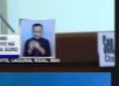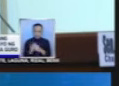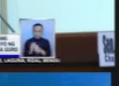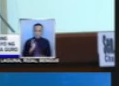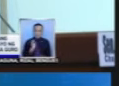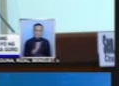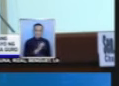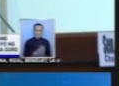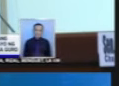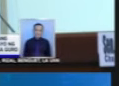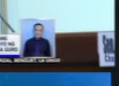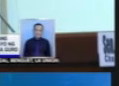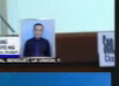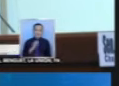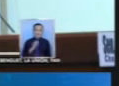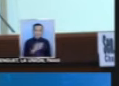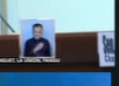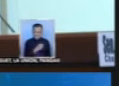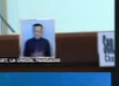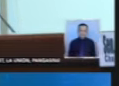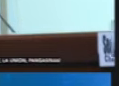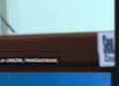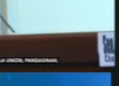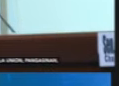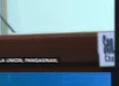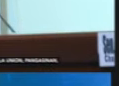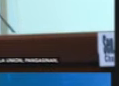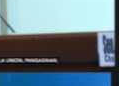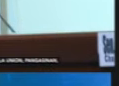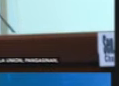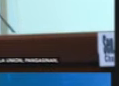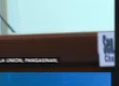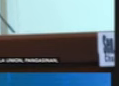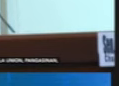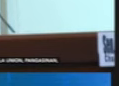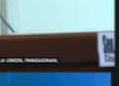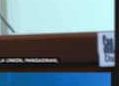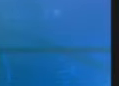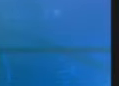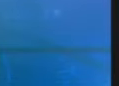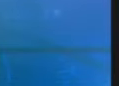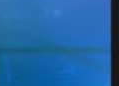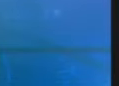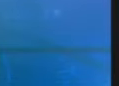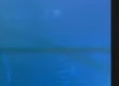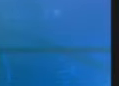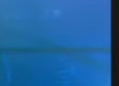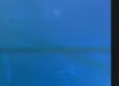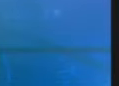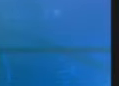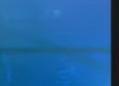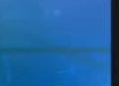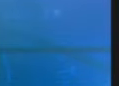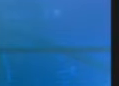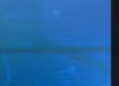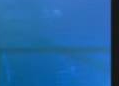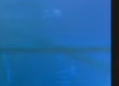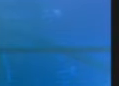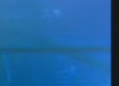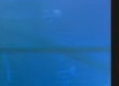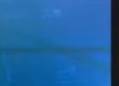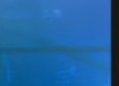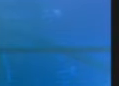Sandra Aguinaldo, nakatutok 24 oras. Alam mo, ito ha, yung kasi